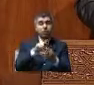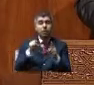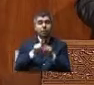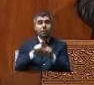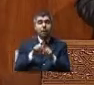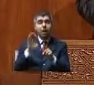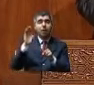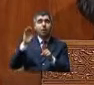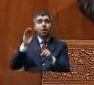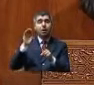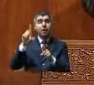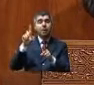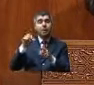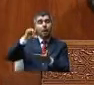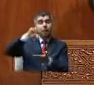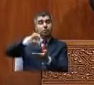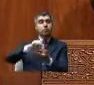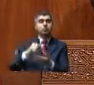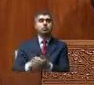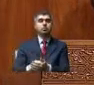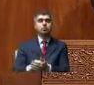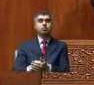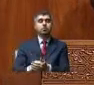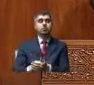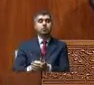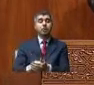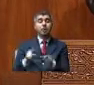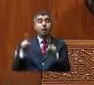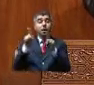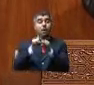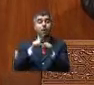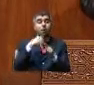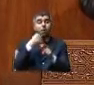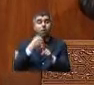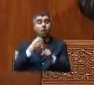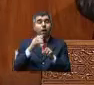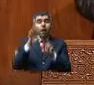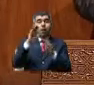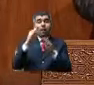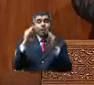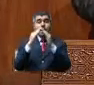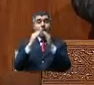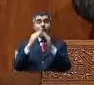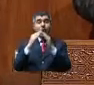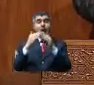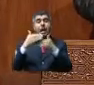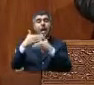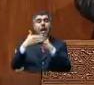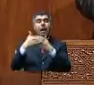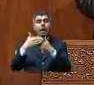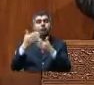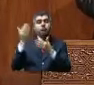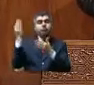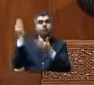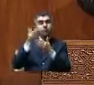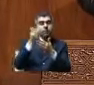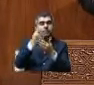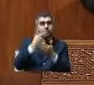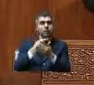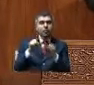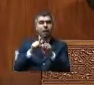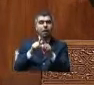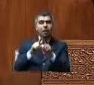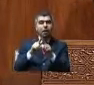الحي المحمدي. وفيما يخص الدور المهددة بالانهيار، والحمد لله راه واخا كتوقع بعض المرات راه نقص داك